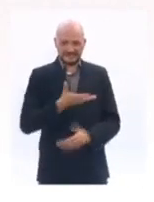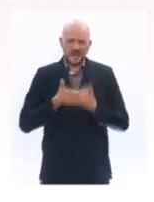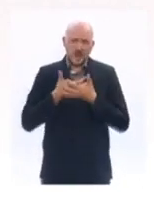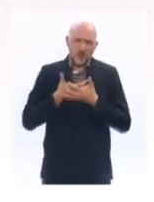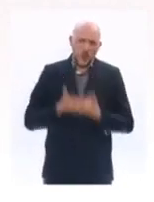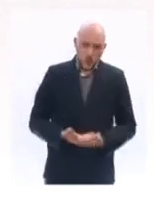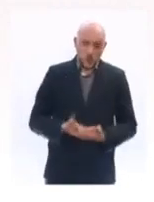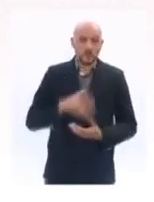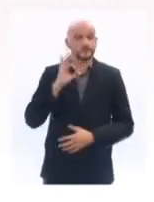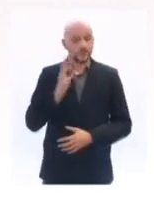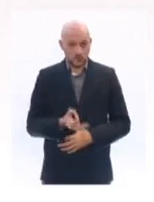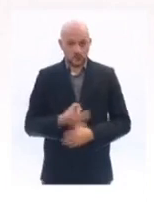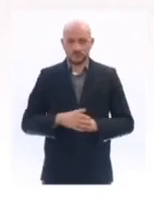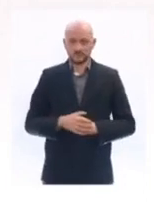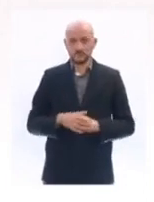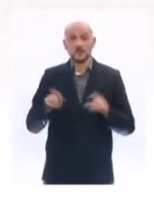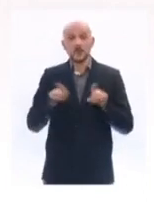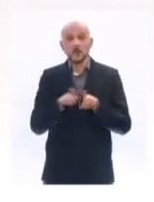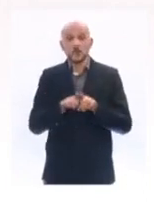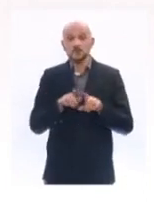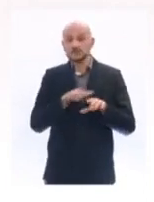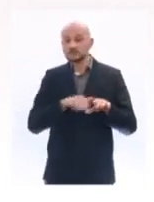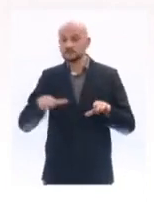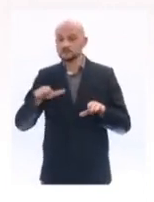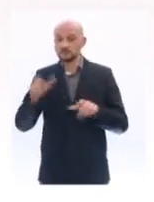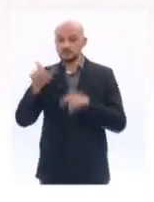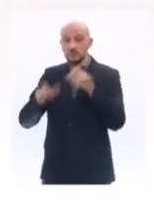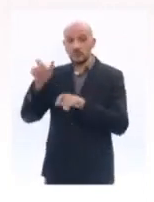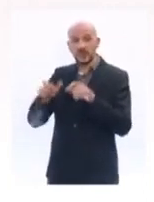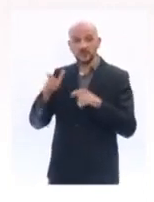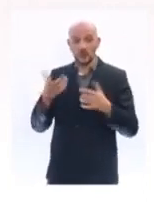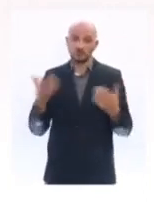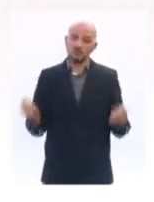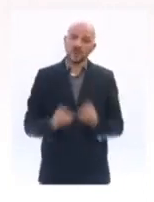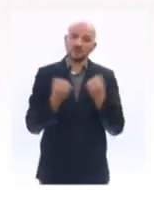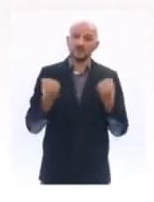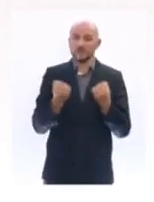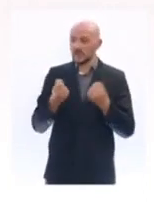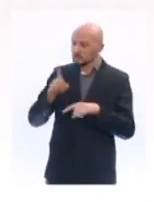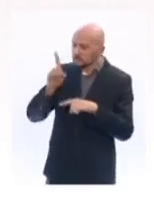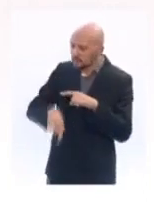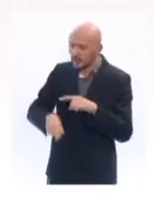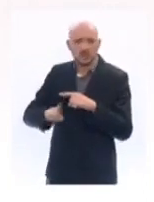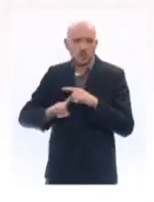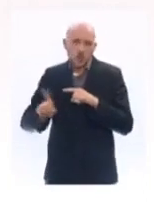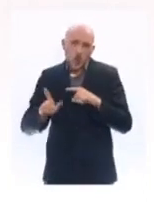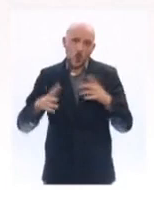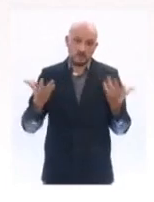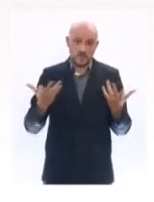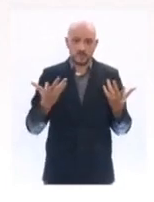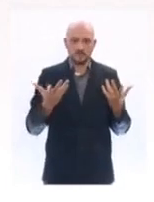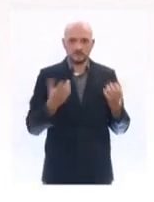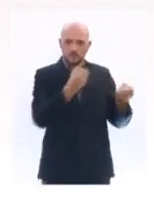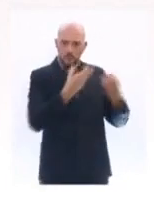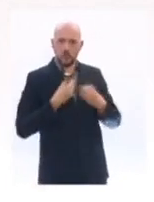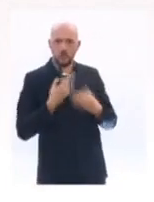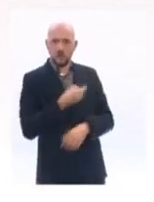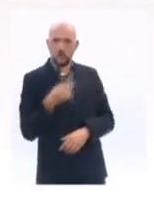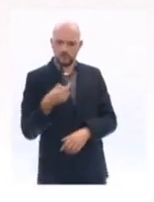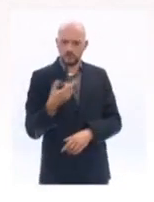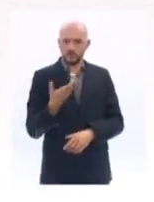déployé depuis le début de la crise des mesures de soutien exceptionnelles, en renforçant notamment le fonds de